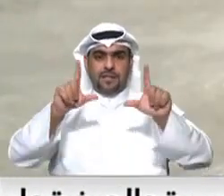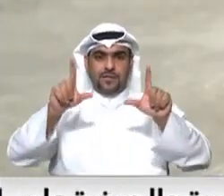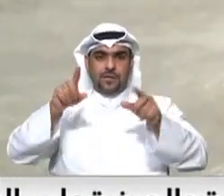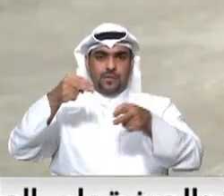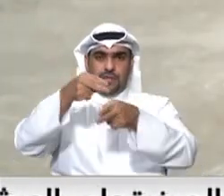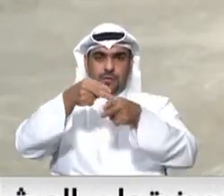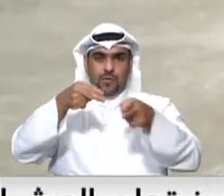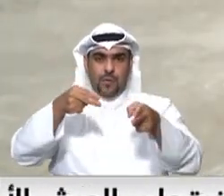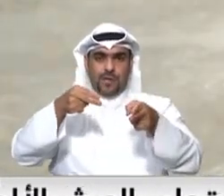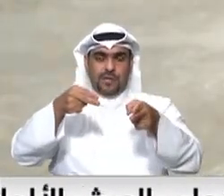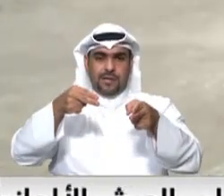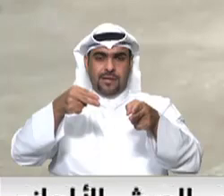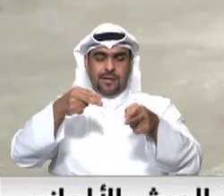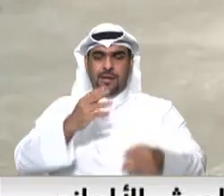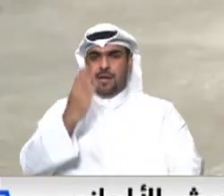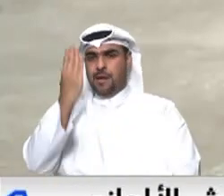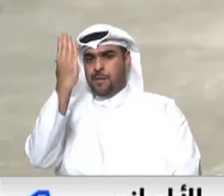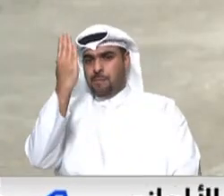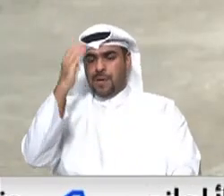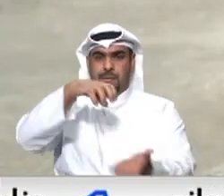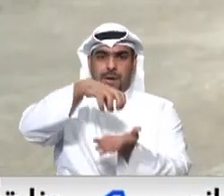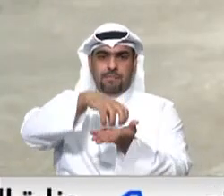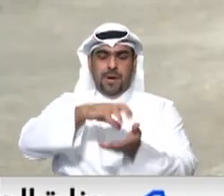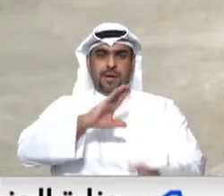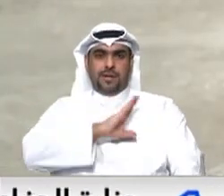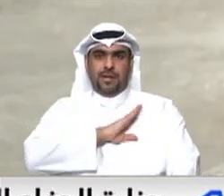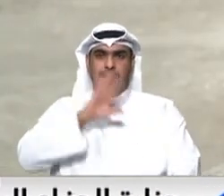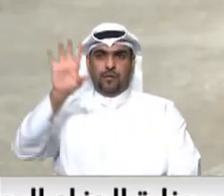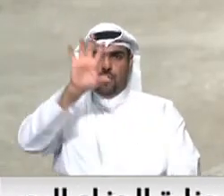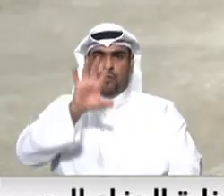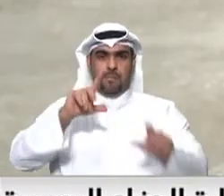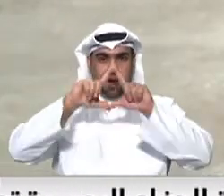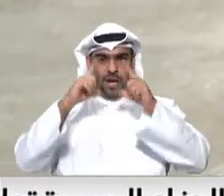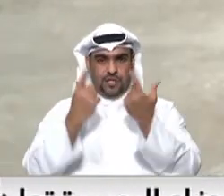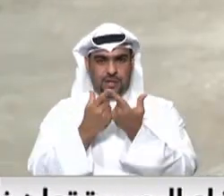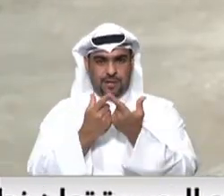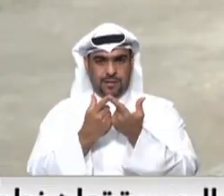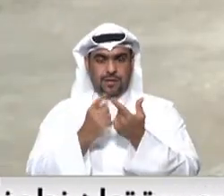لتلفزيون دولة الكويت من أمام مقر المفوضية الأوروبية بروكسل.